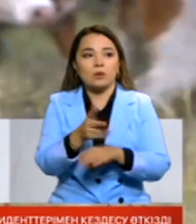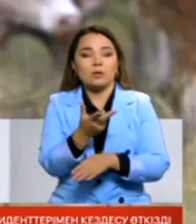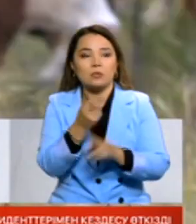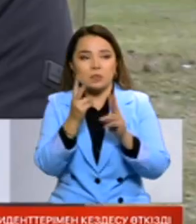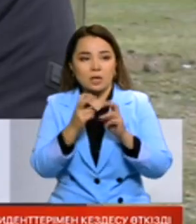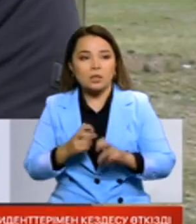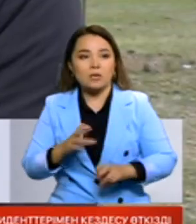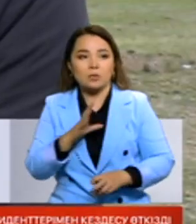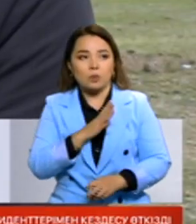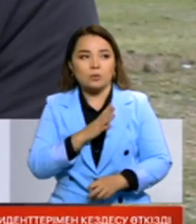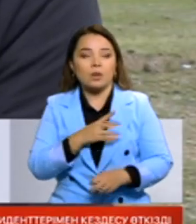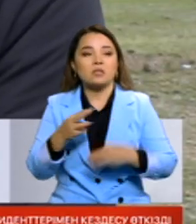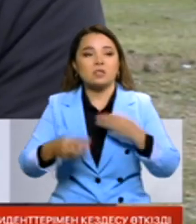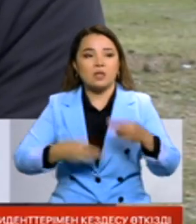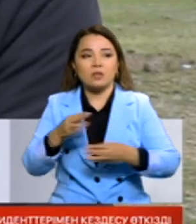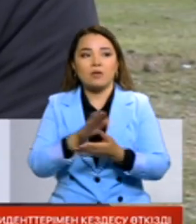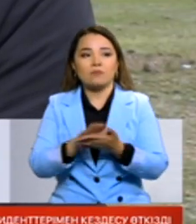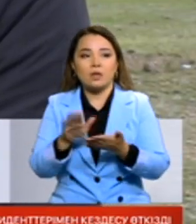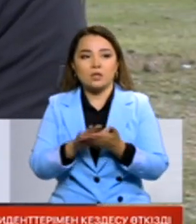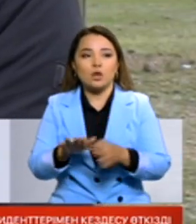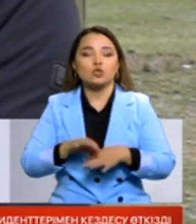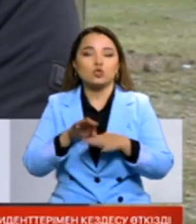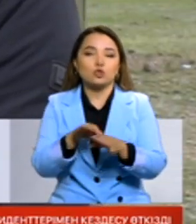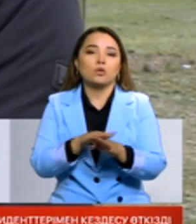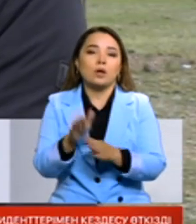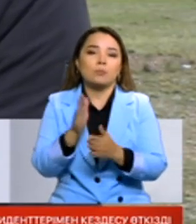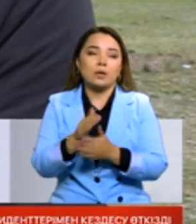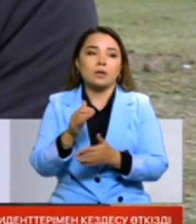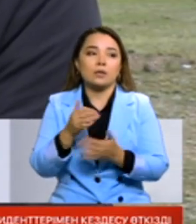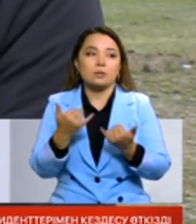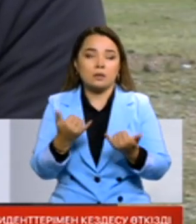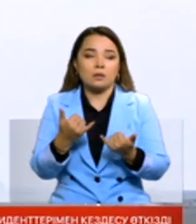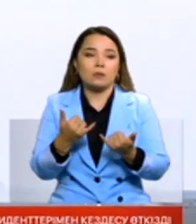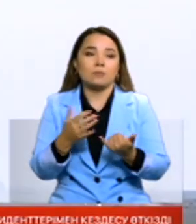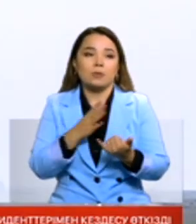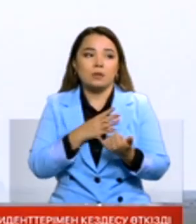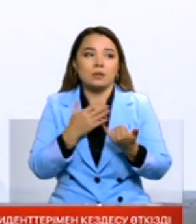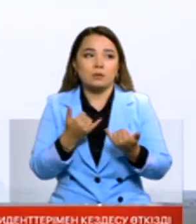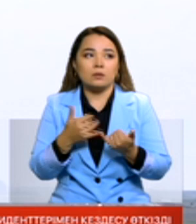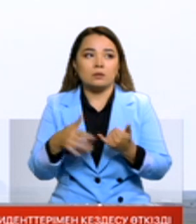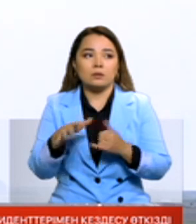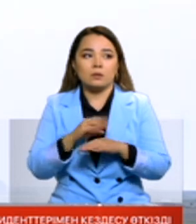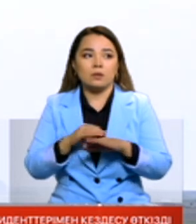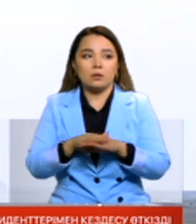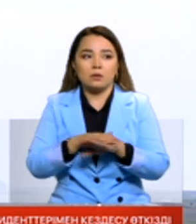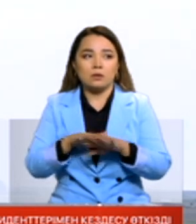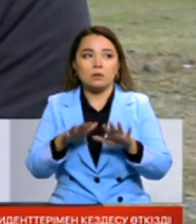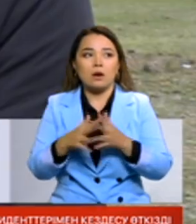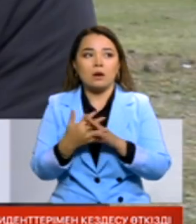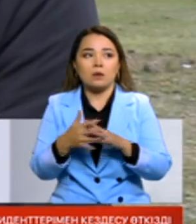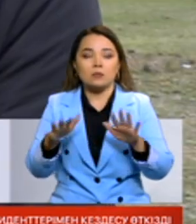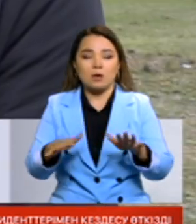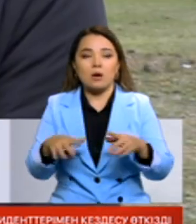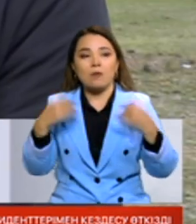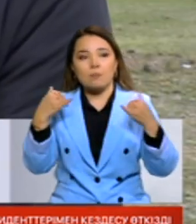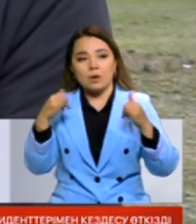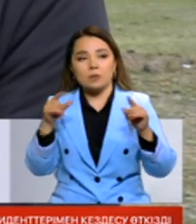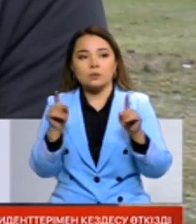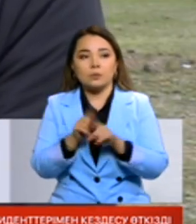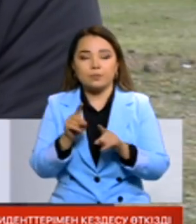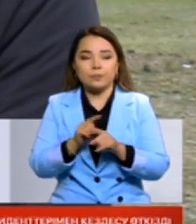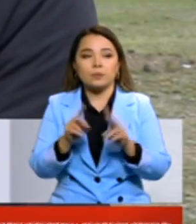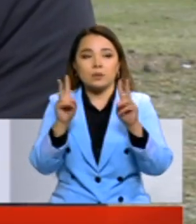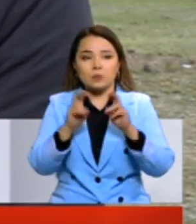тексерді. Дезинфекция шаралары жасалды. Кешеден бастап осы жерге жалпы ауылдағы мал бастарын